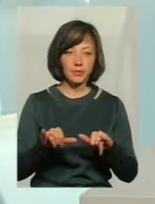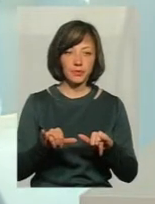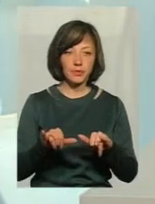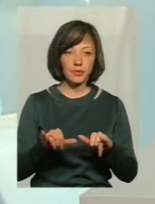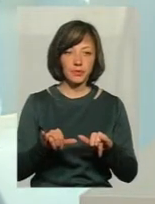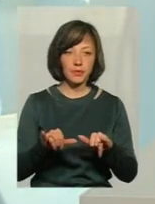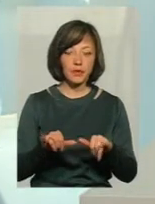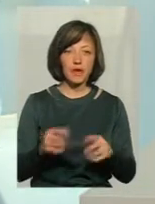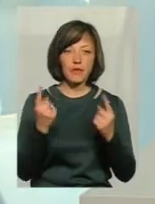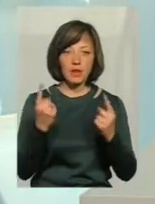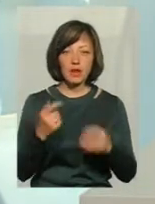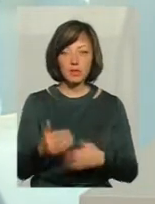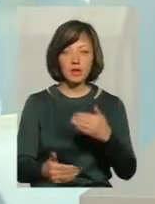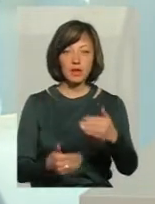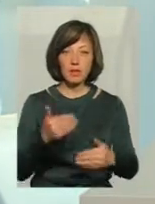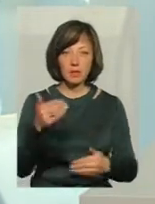великими темпами